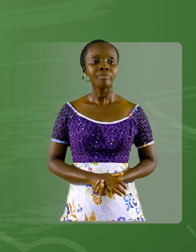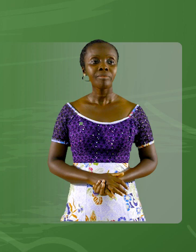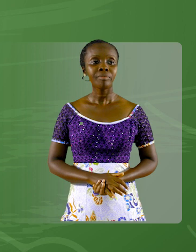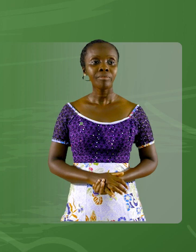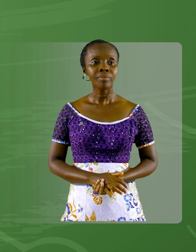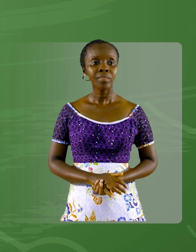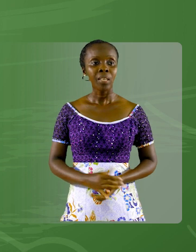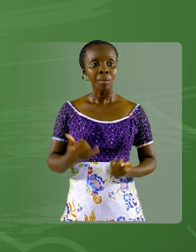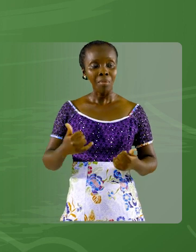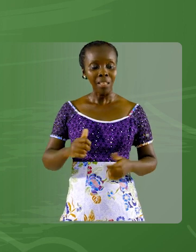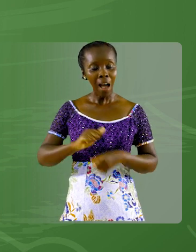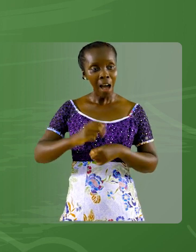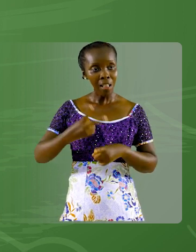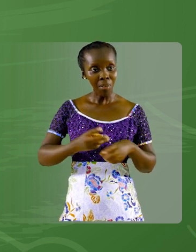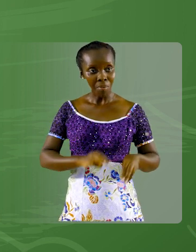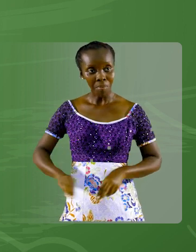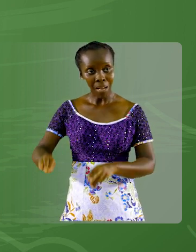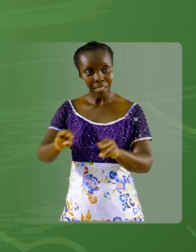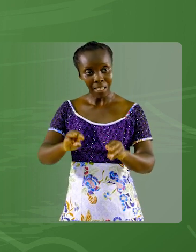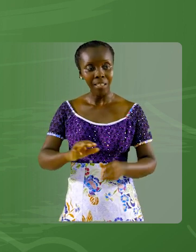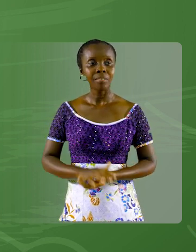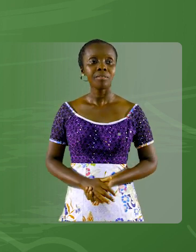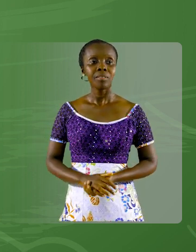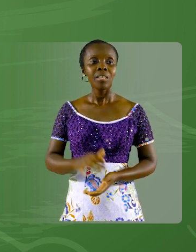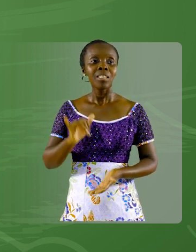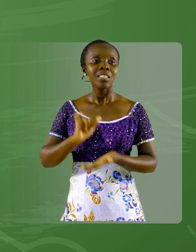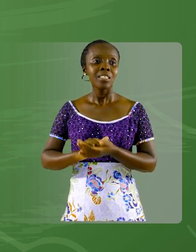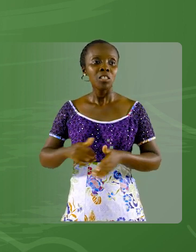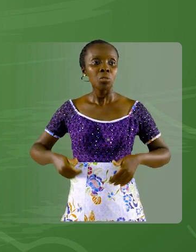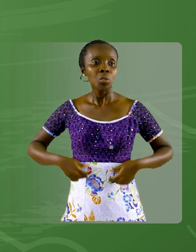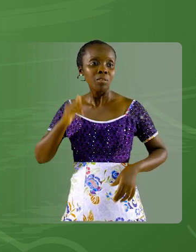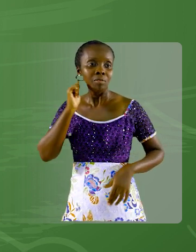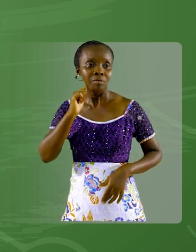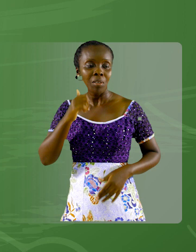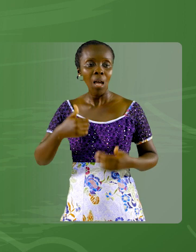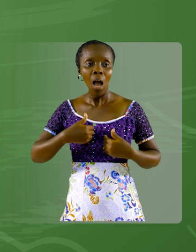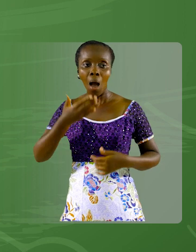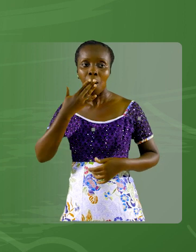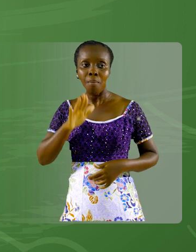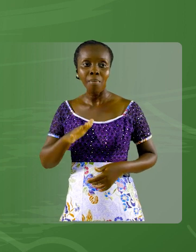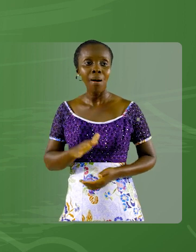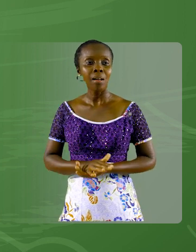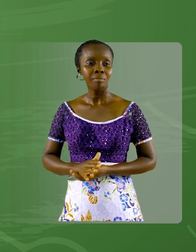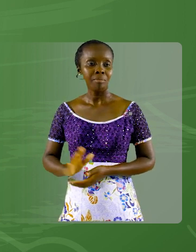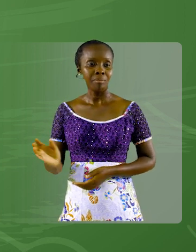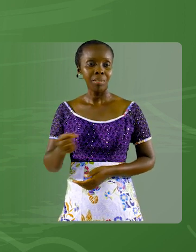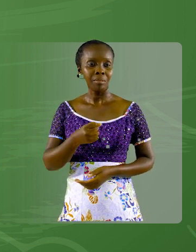Et pour ce qui est de la manière, cette fille a mal pris les observations de la